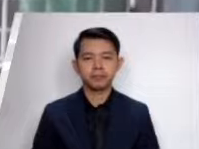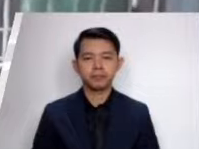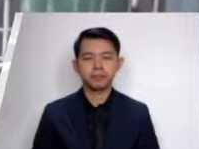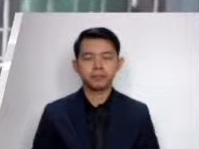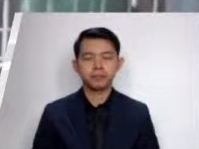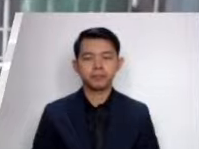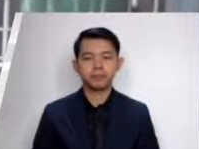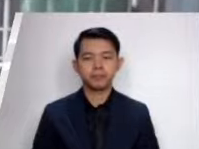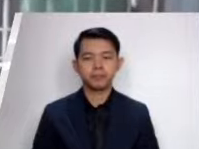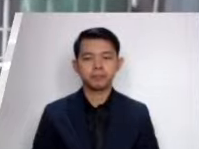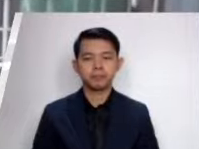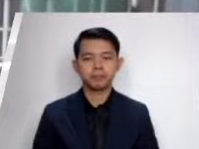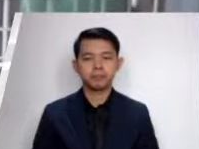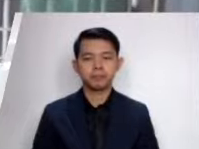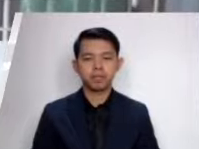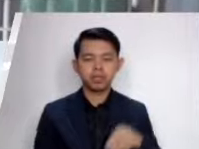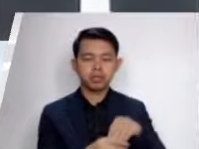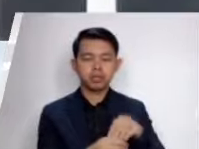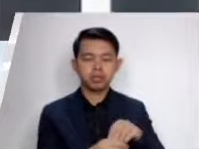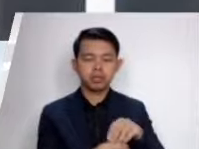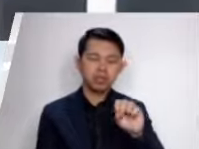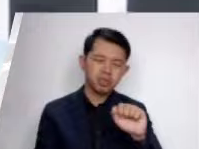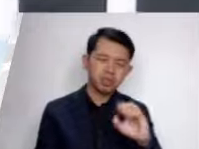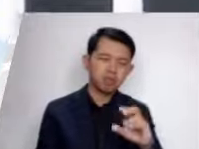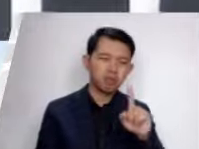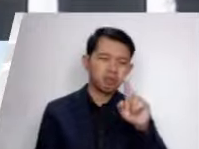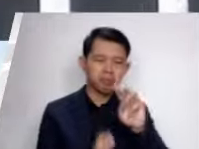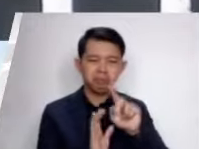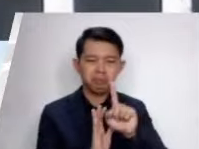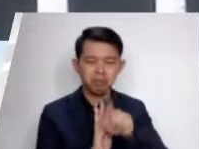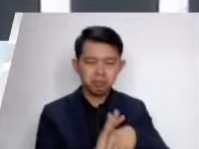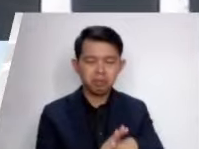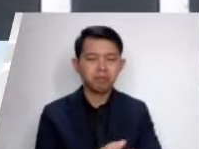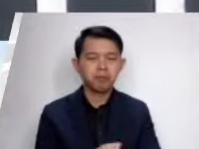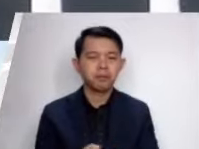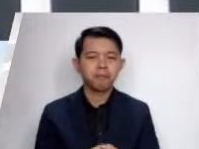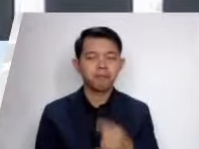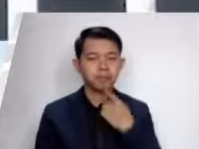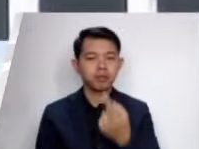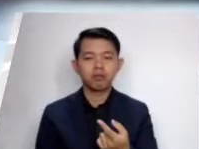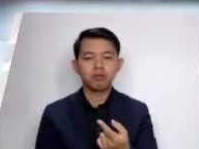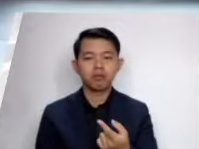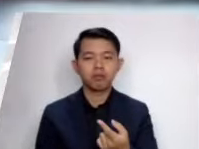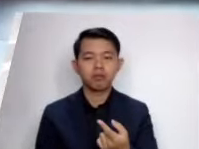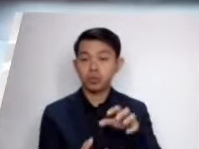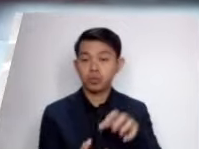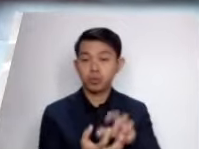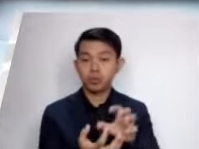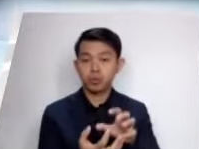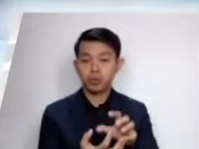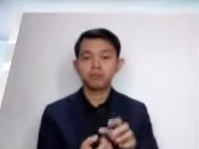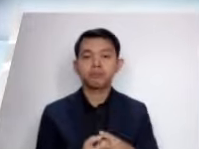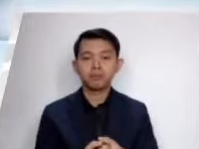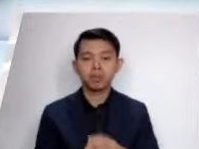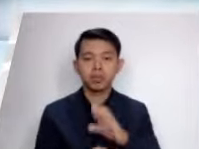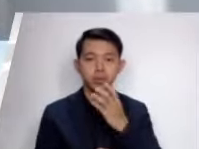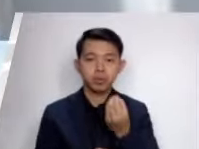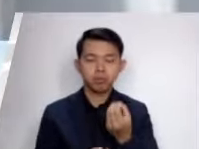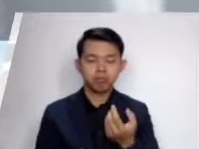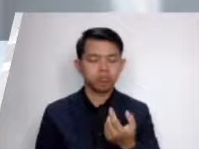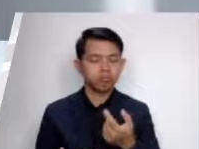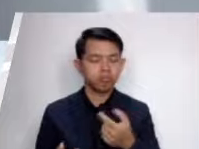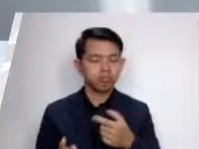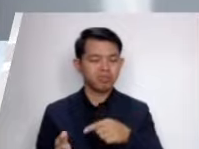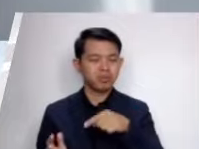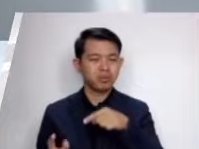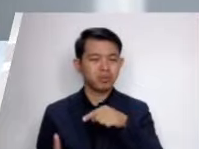1 minute. Sa isinigawang imbisigasyon na pagalaman na ang tinutukoy na aso ay ang asong natagpo ang patay sa cage